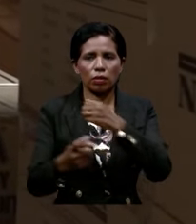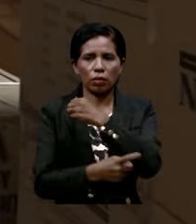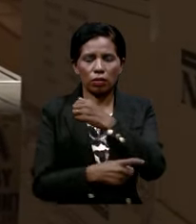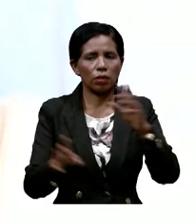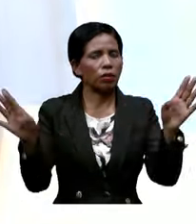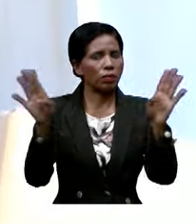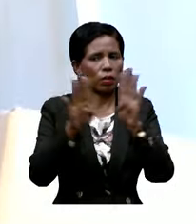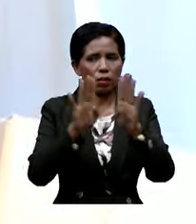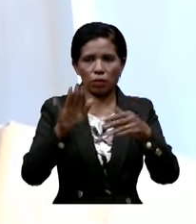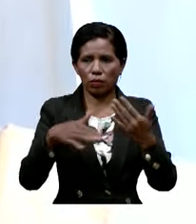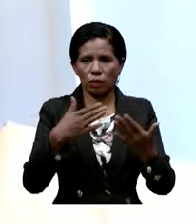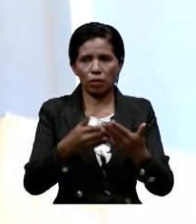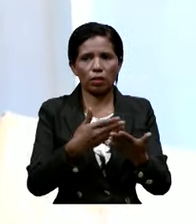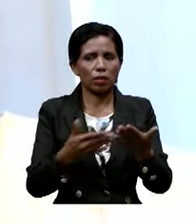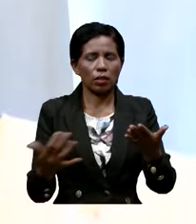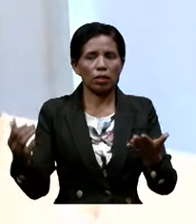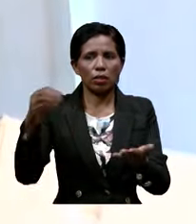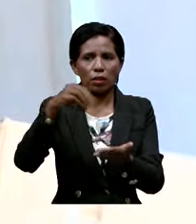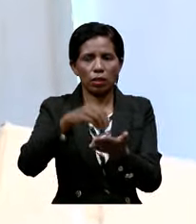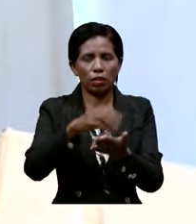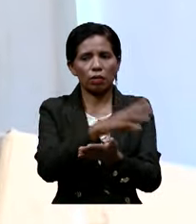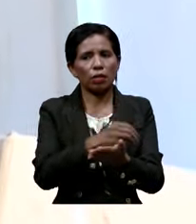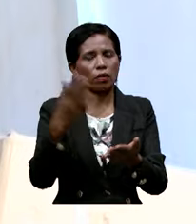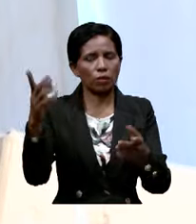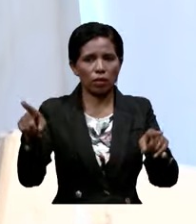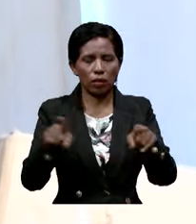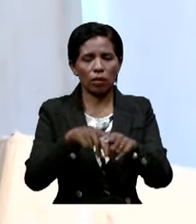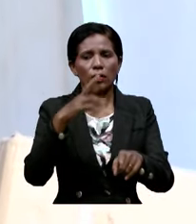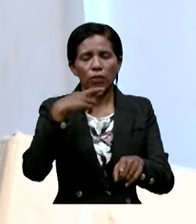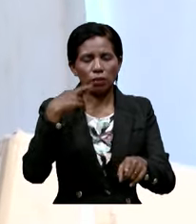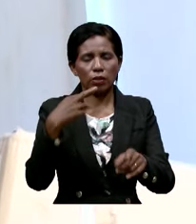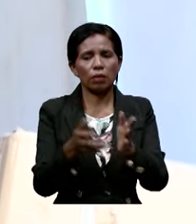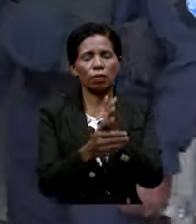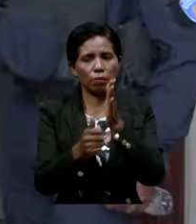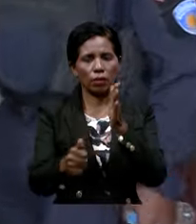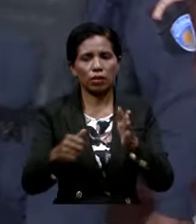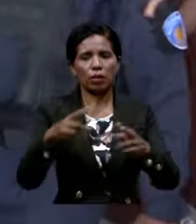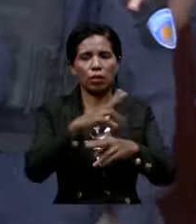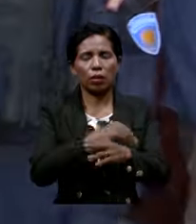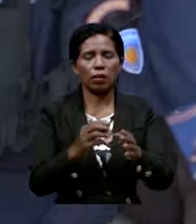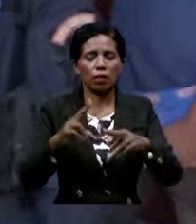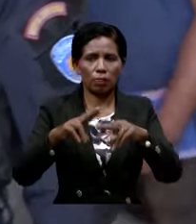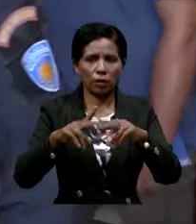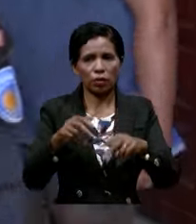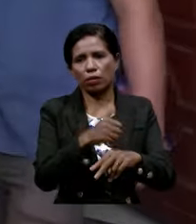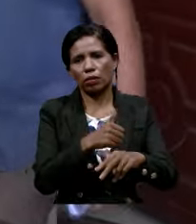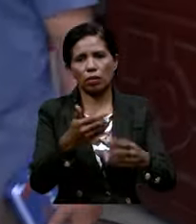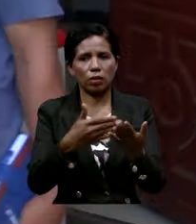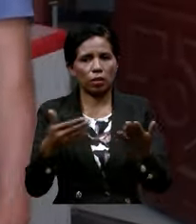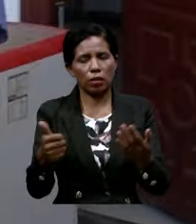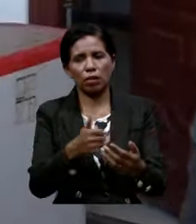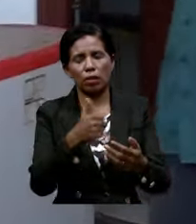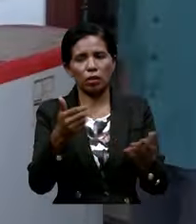ditaka totalmente. Stok sasan ne berai iha armazen ne makanesan fos minasona, rinso, masing no seluktan no sasan hirak